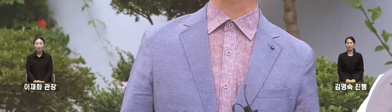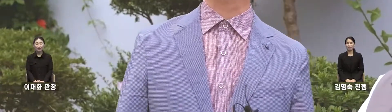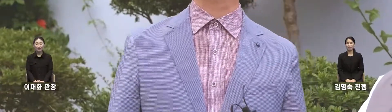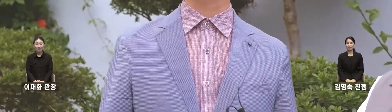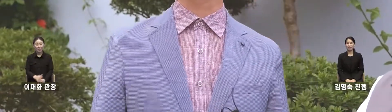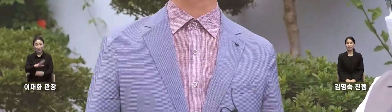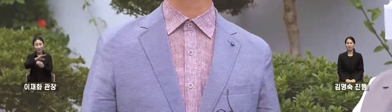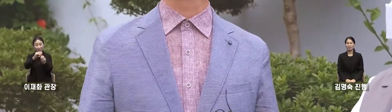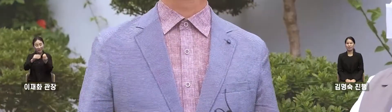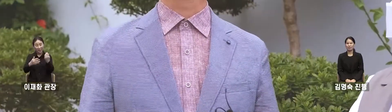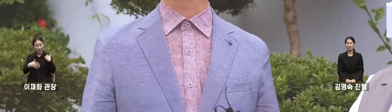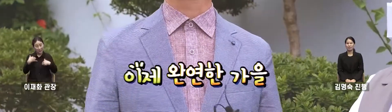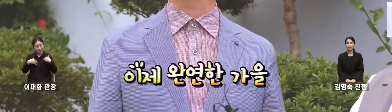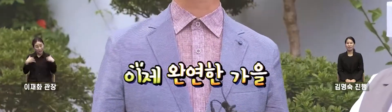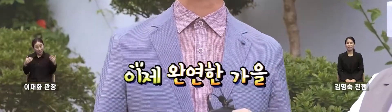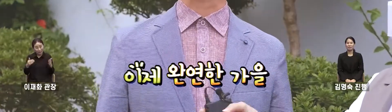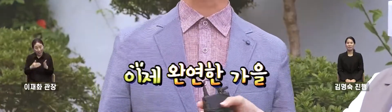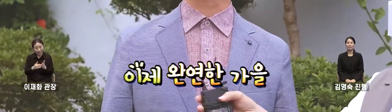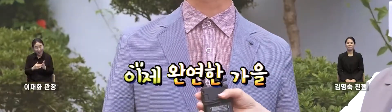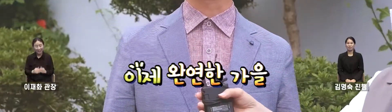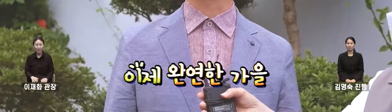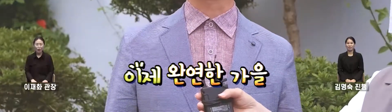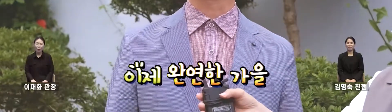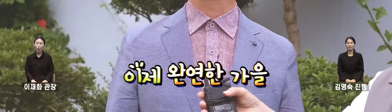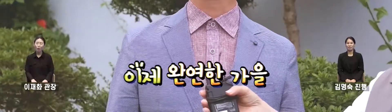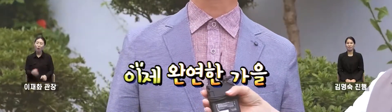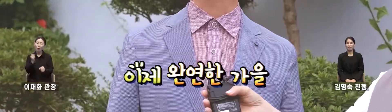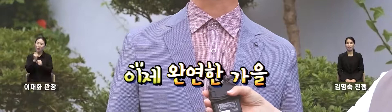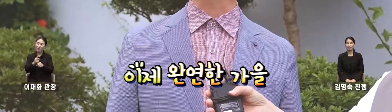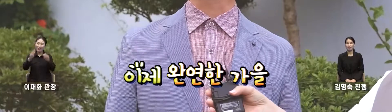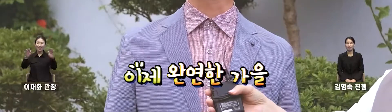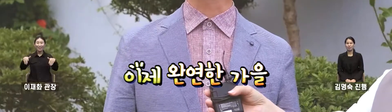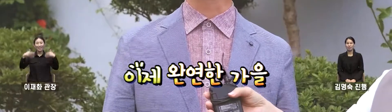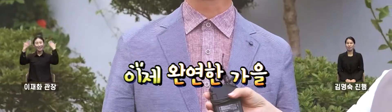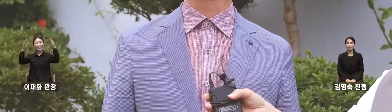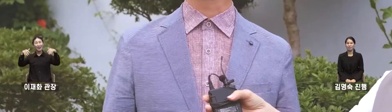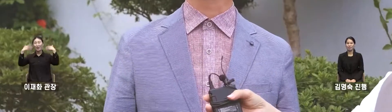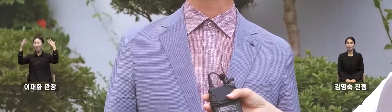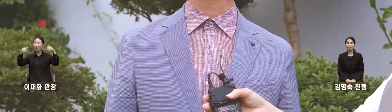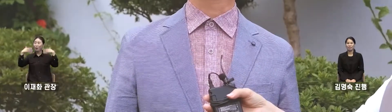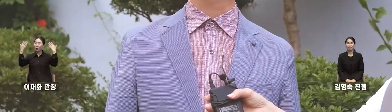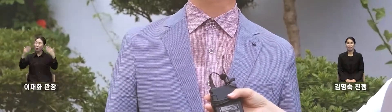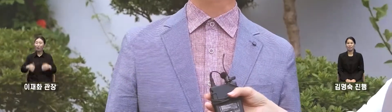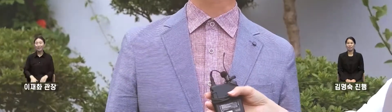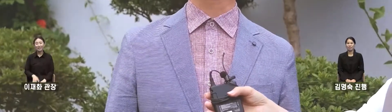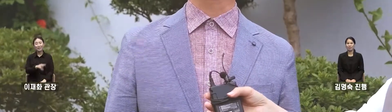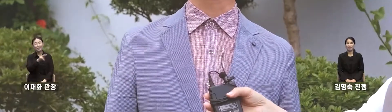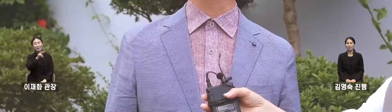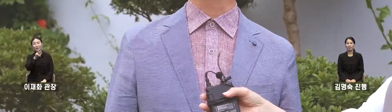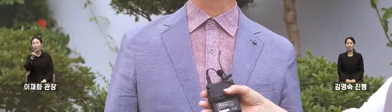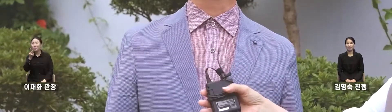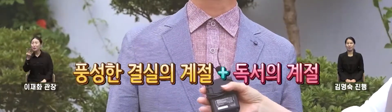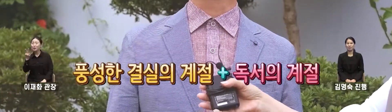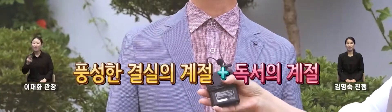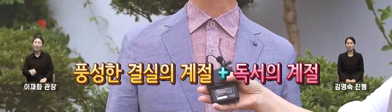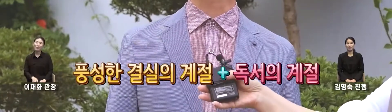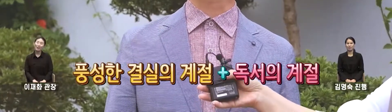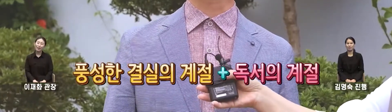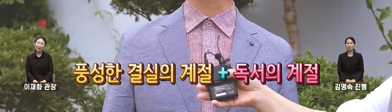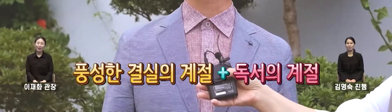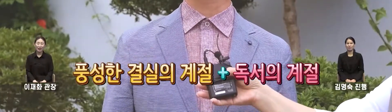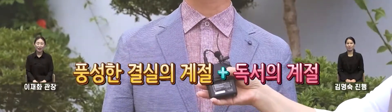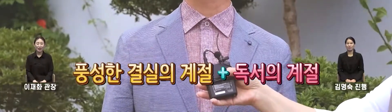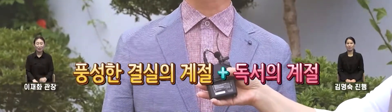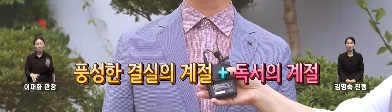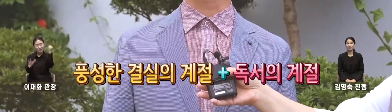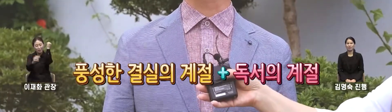추석 잘 보내셨죠? 이제 가을입니다. 가을은 어떻게 보면은